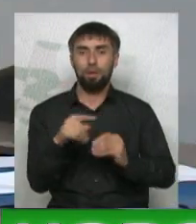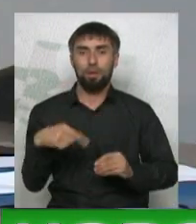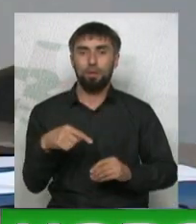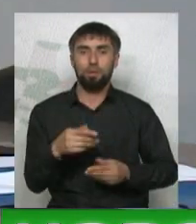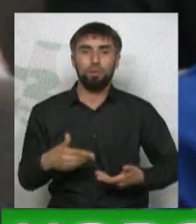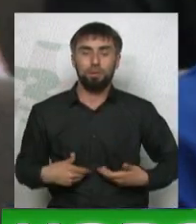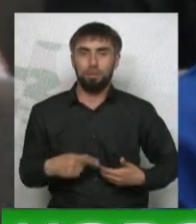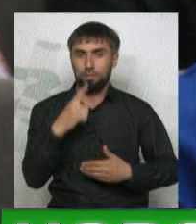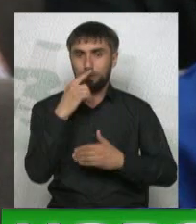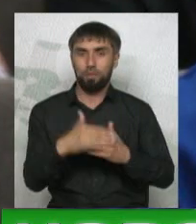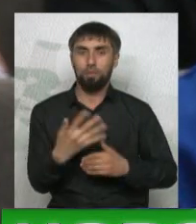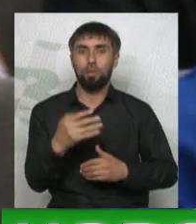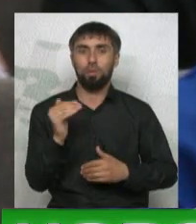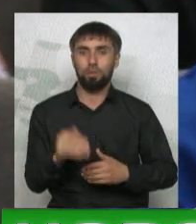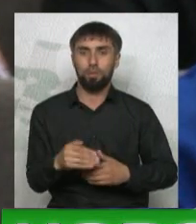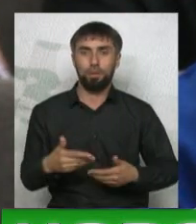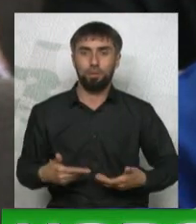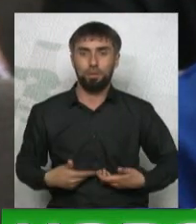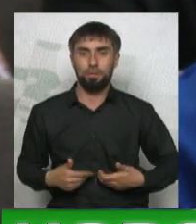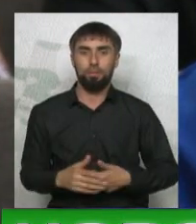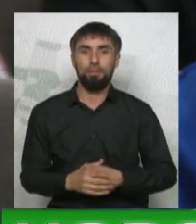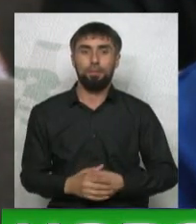Карабулаке проживают более 40 тысяч жителей.